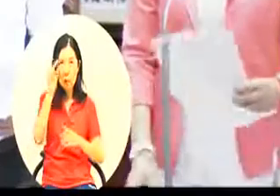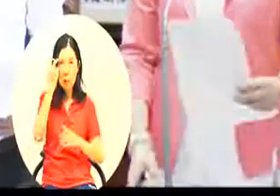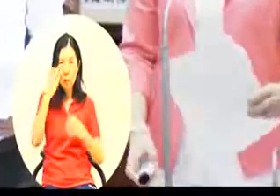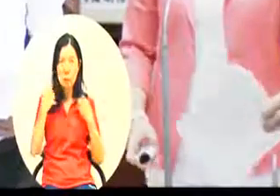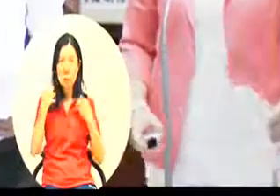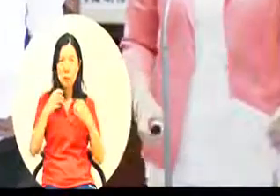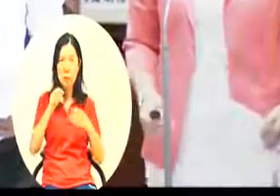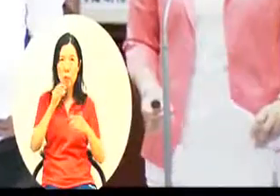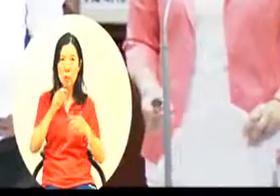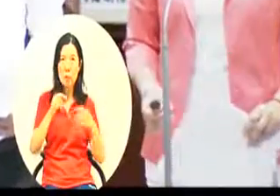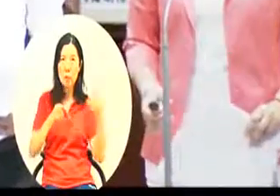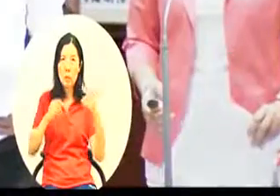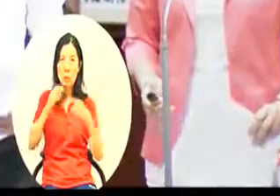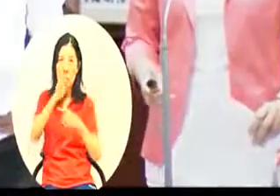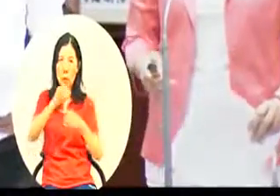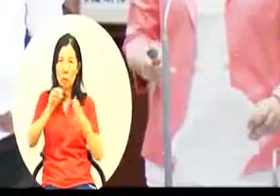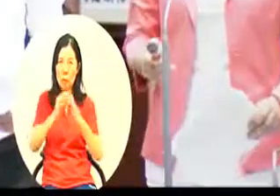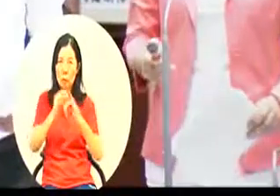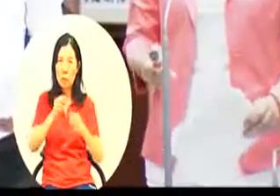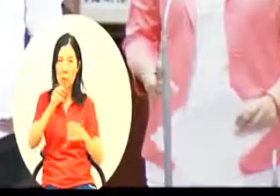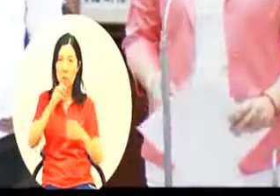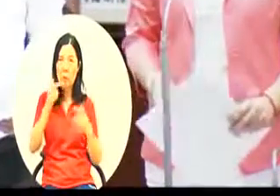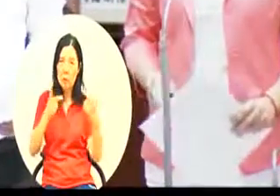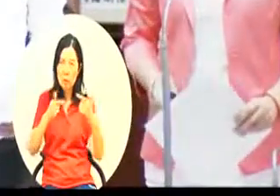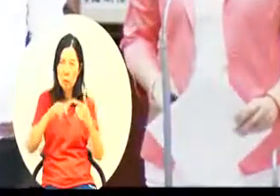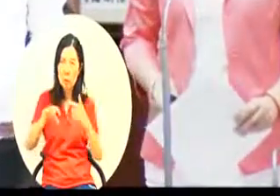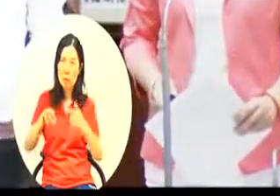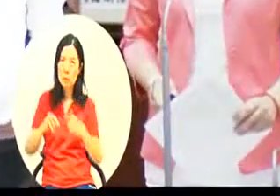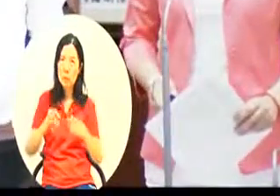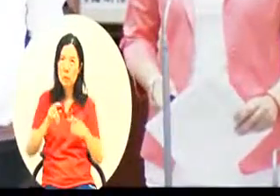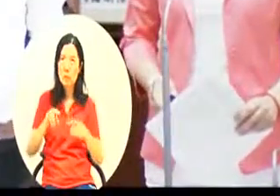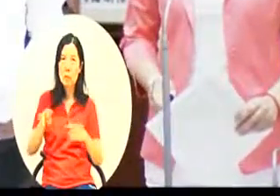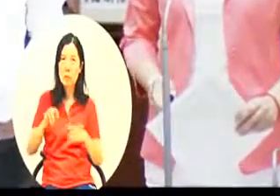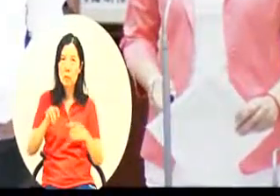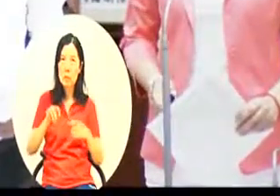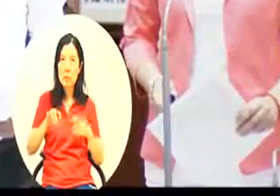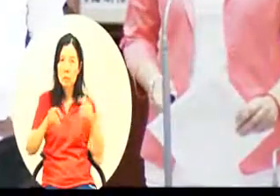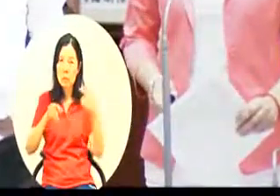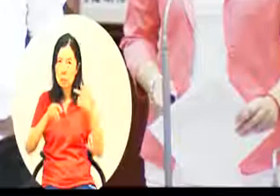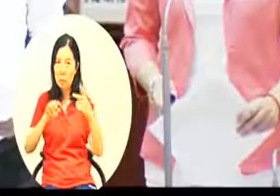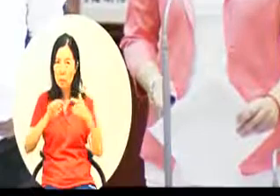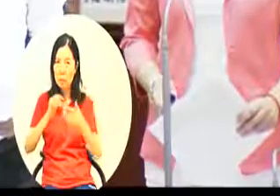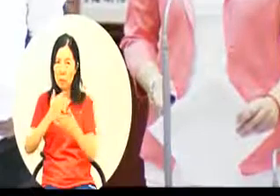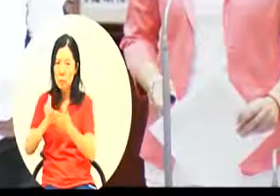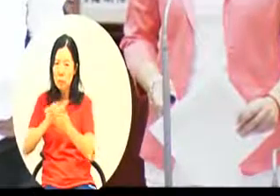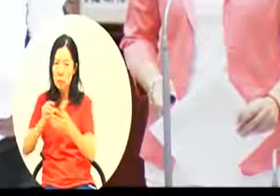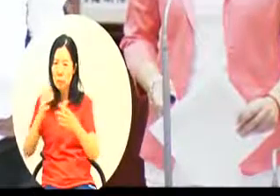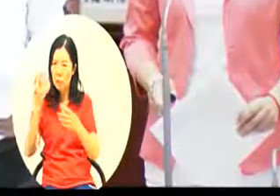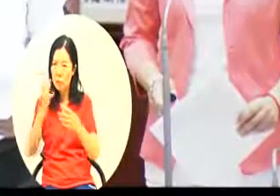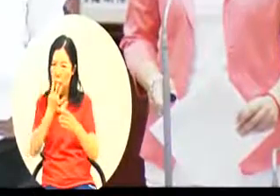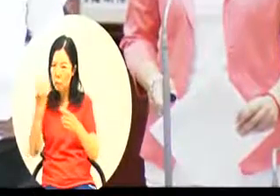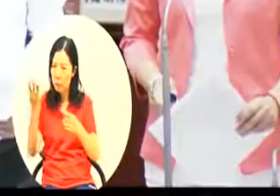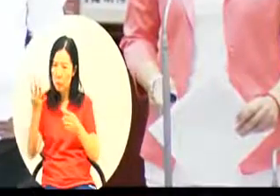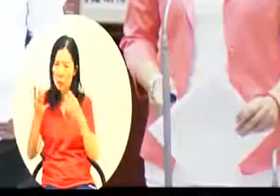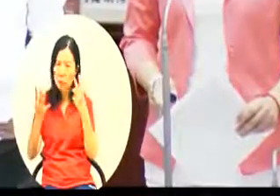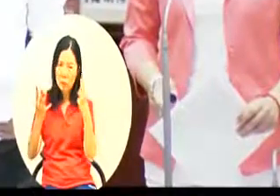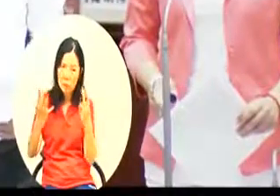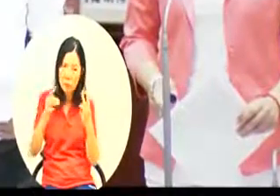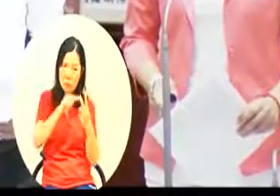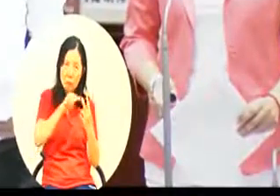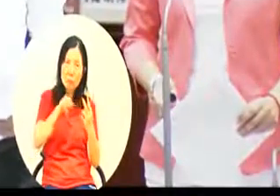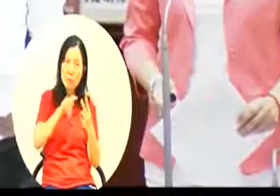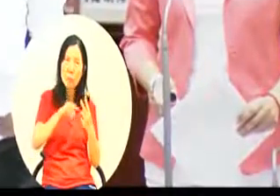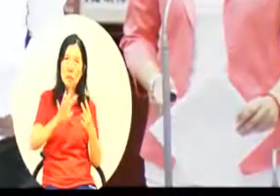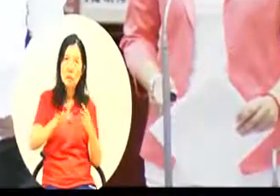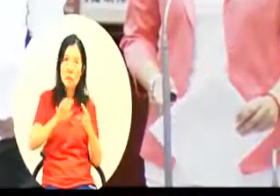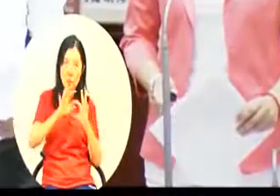处的农业区，那个本来就不可以去做这个事情。那六处已经清除了四处了，那剩下两处，那两处的部分我们